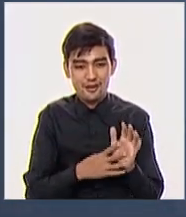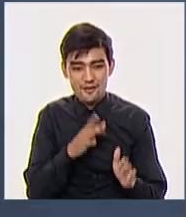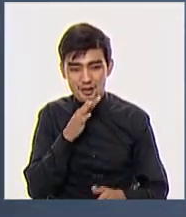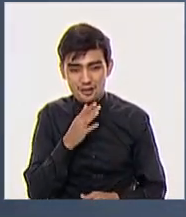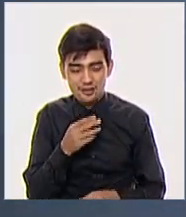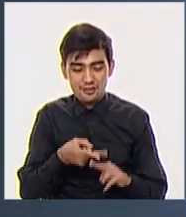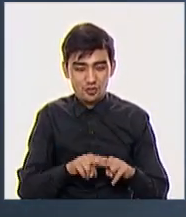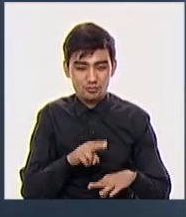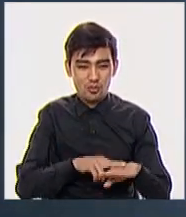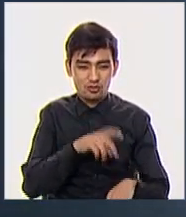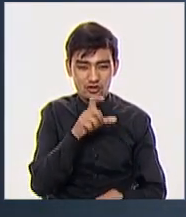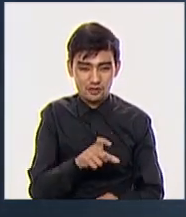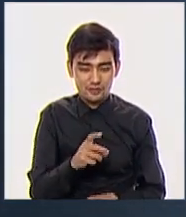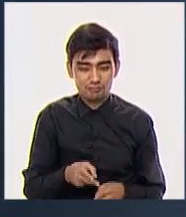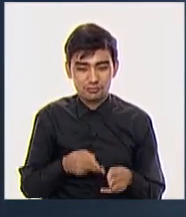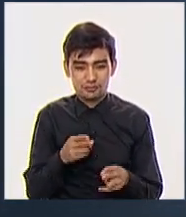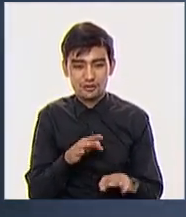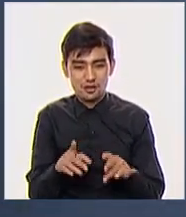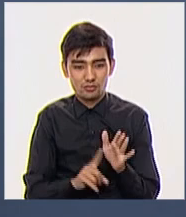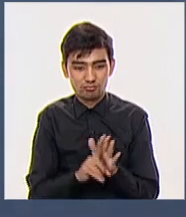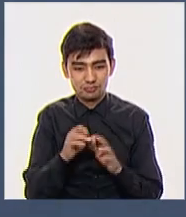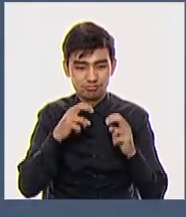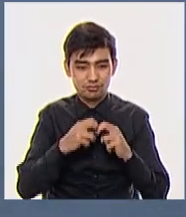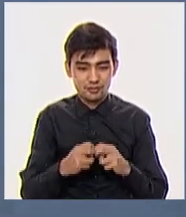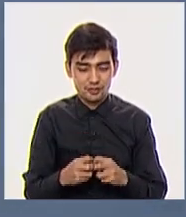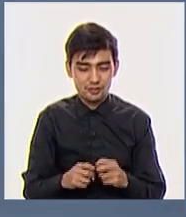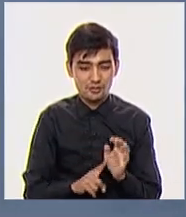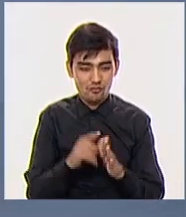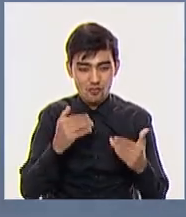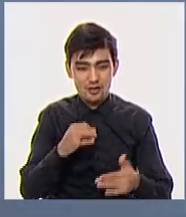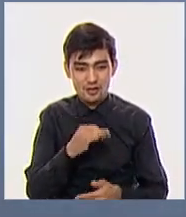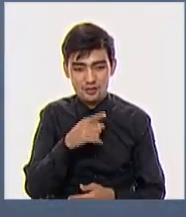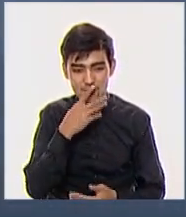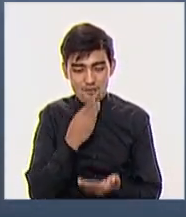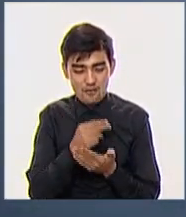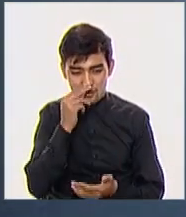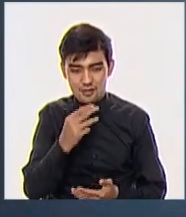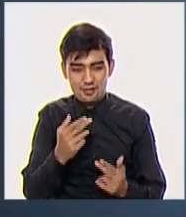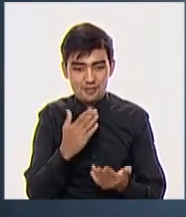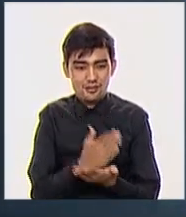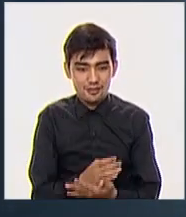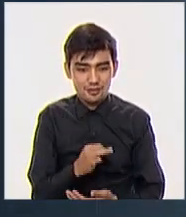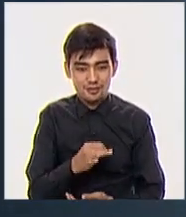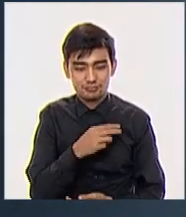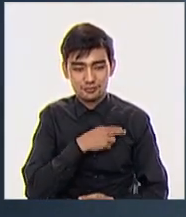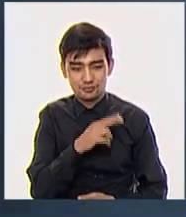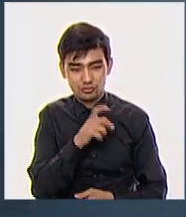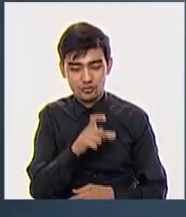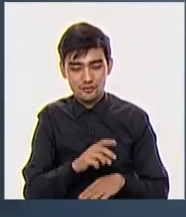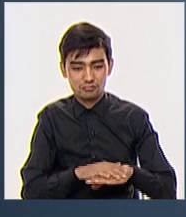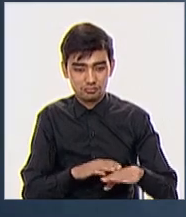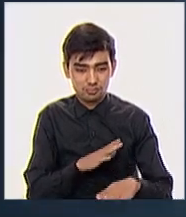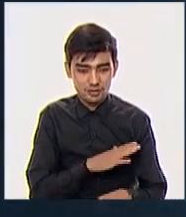жастағы тәртіп сақшысының үстінен қылмыстық іс қозғалып, тергеу жүріп жатыр. Ол өз кінәсін мойындап, марқұмның туыстарынан кешірім